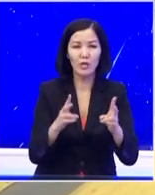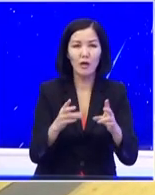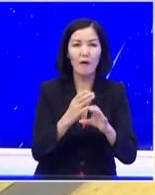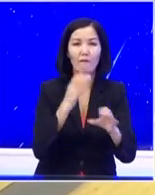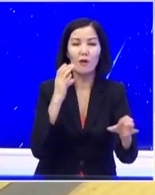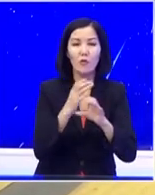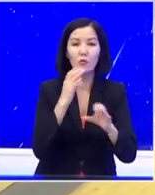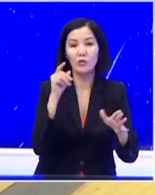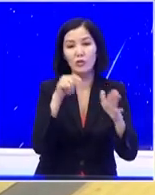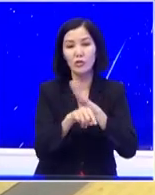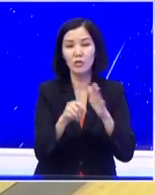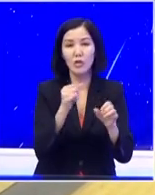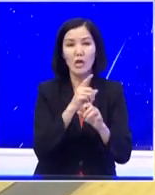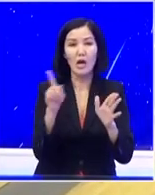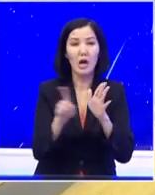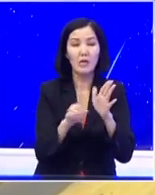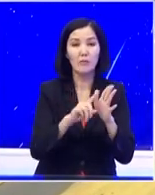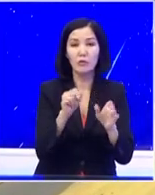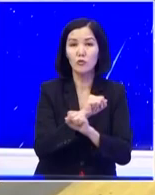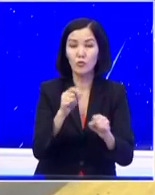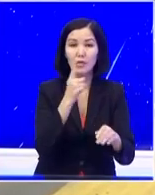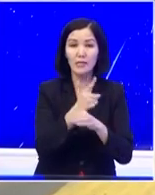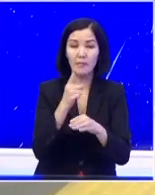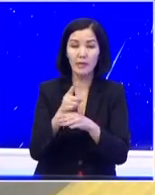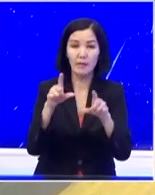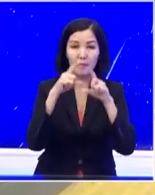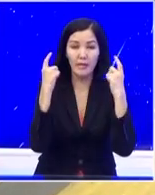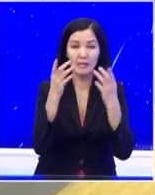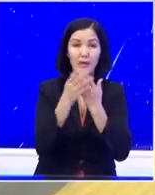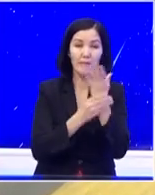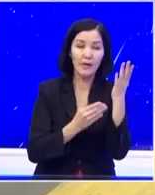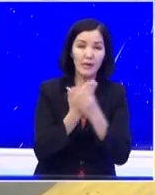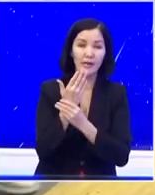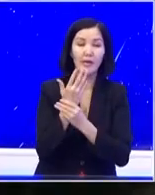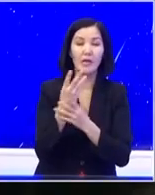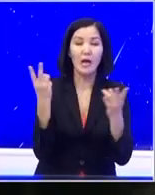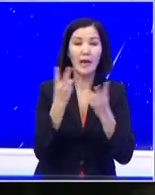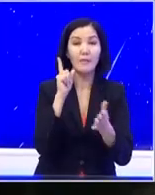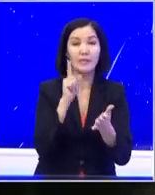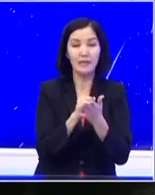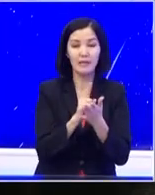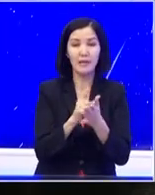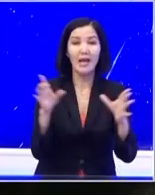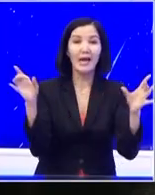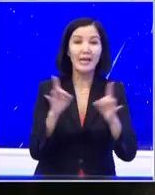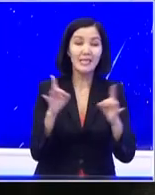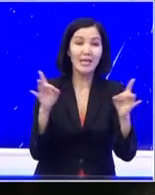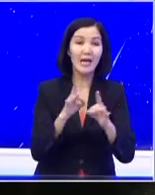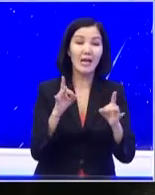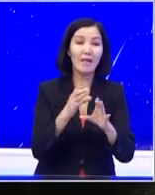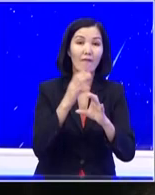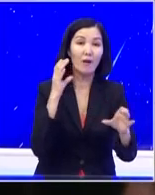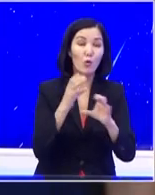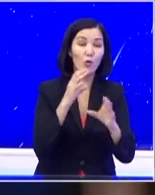вагонға бармау шықтау. Я өз вагондыр. Маска қолдану, жаңағы перчатки. Ресторан вагондар істемейді,